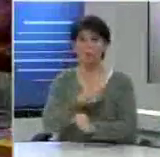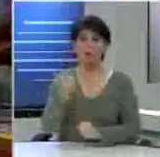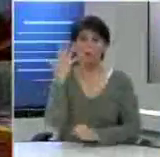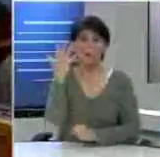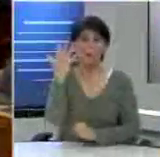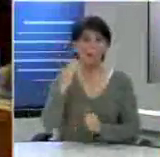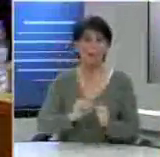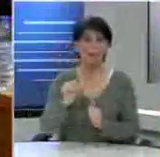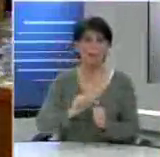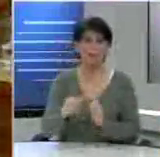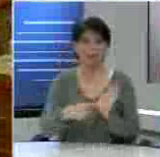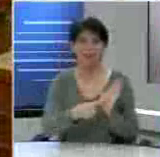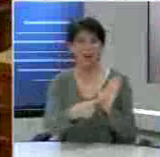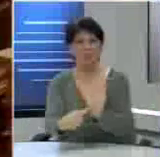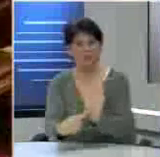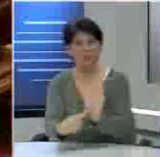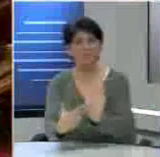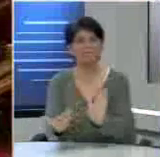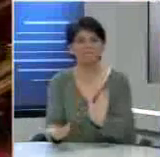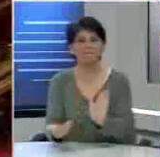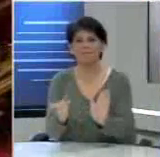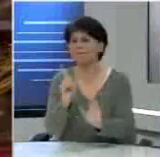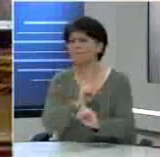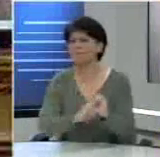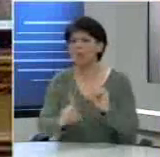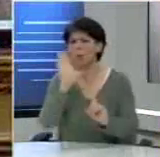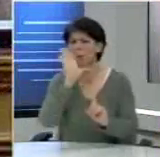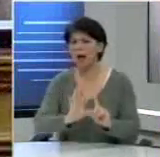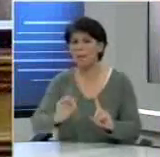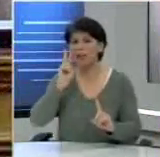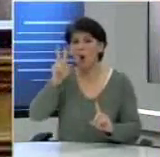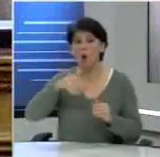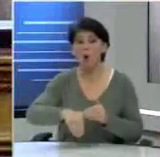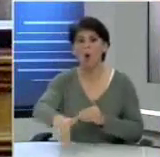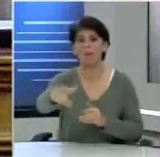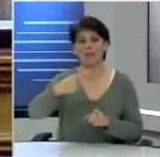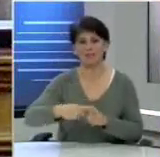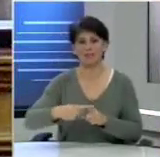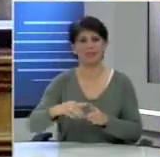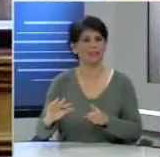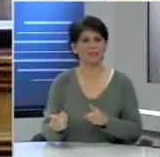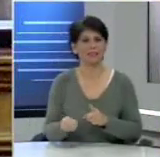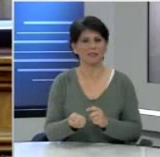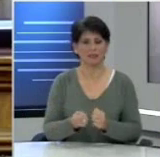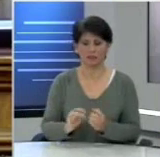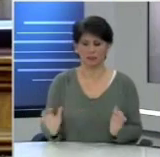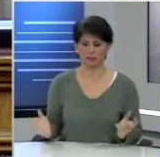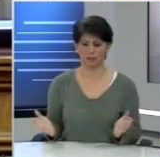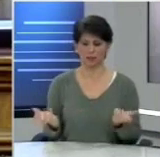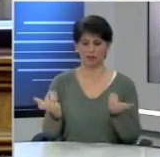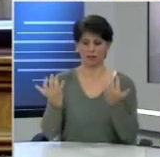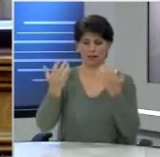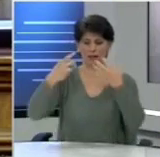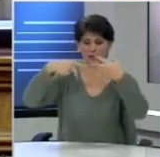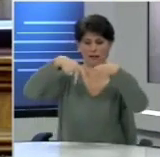μήνες έδειξαν ποιο είναι το πραγματικό τους όραμα για τη χώρα και είναι η παλινόρθωση. Η